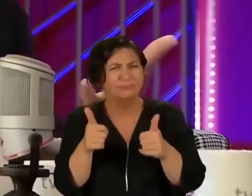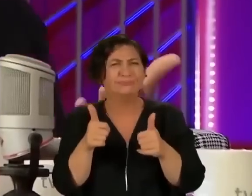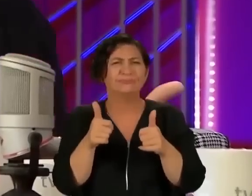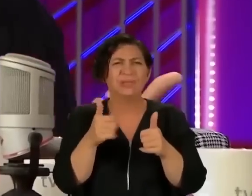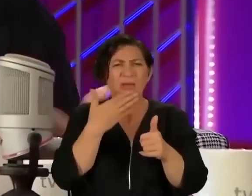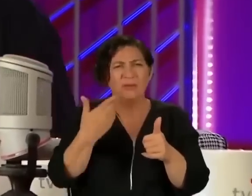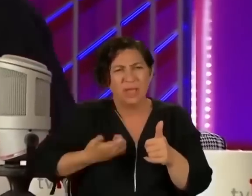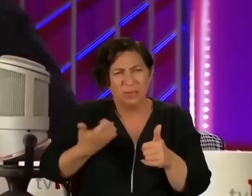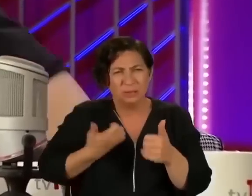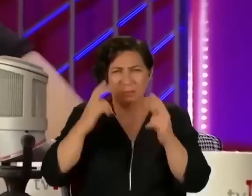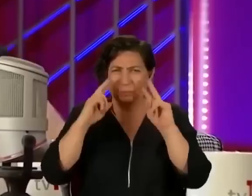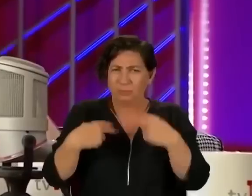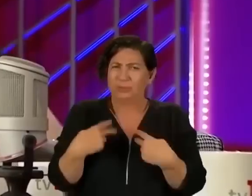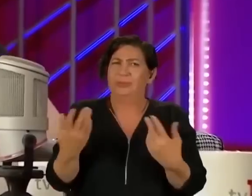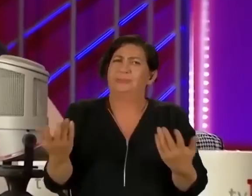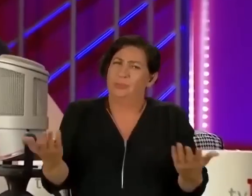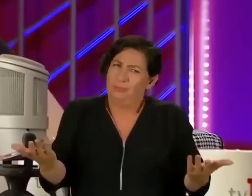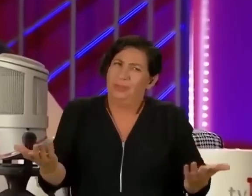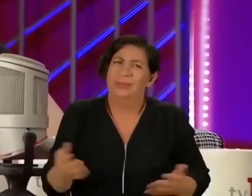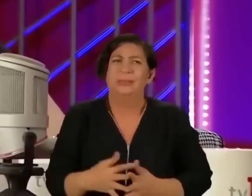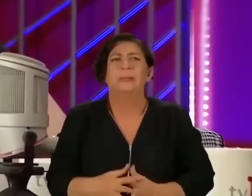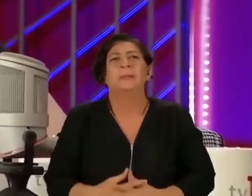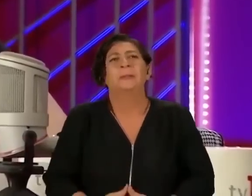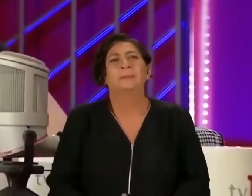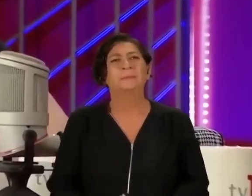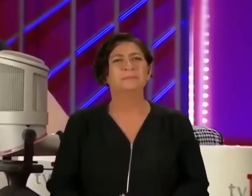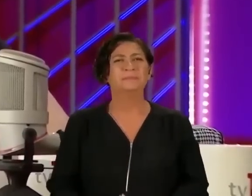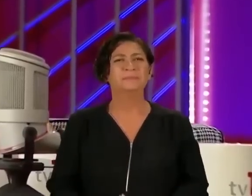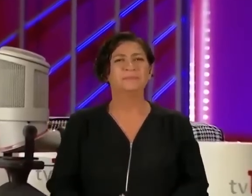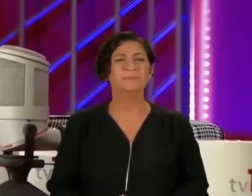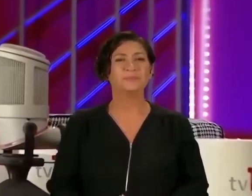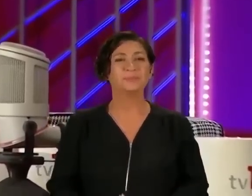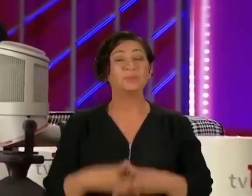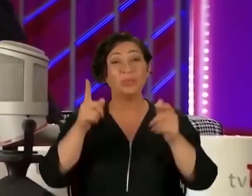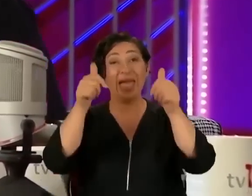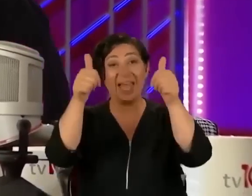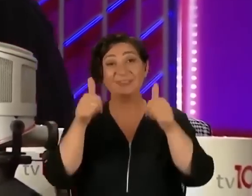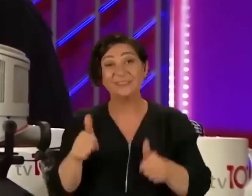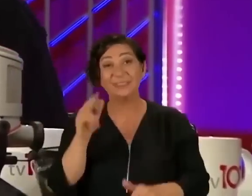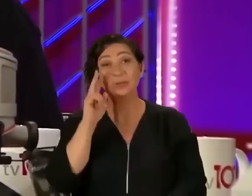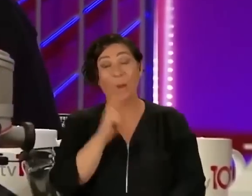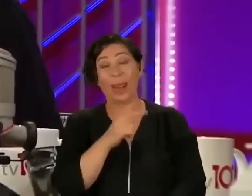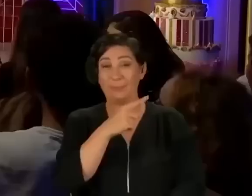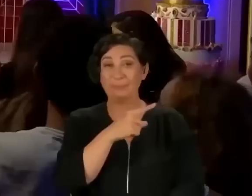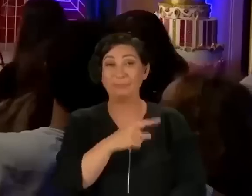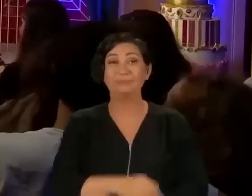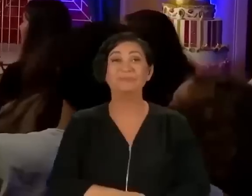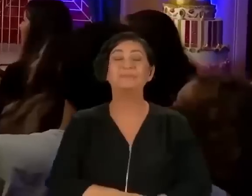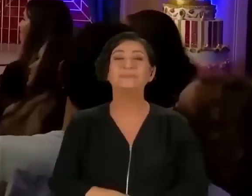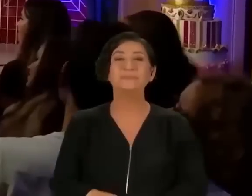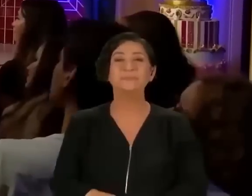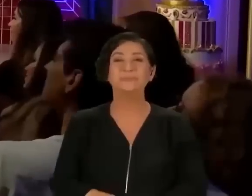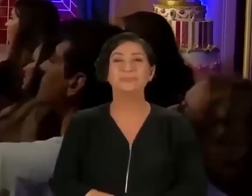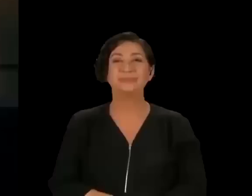duydum yani. Güzel. Yakışıklı bile bulmuşlar. Ha, yakışıklı da bulmuşlar. Maşallah. Peki, şu afişi görelim. Doğu Demirkol'un afişini